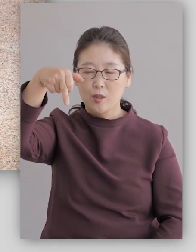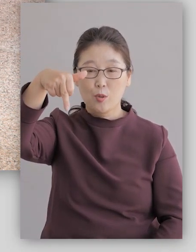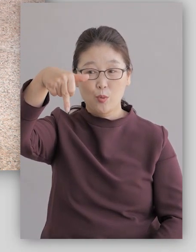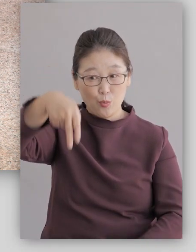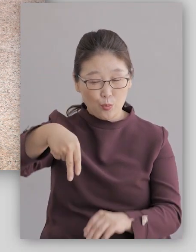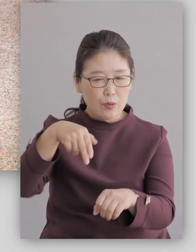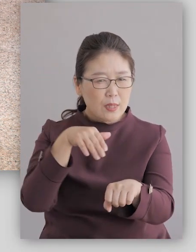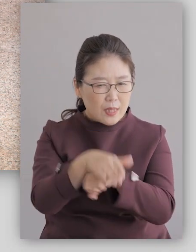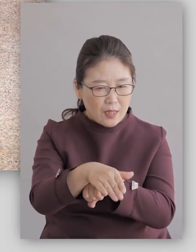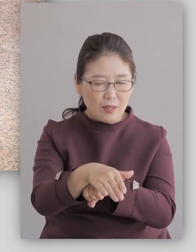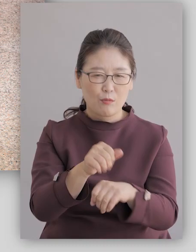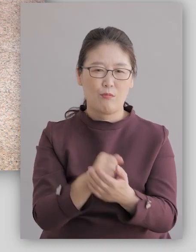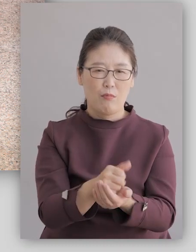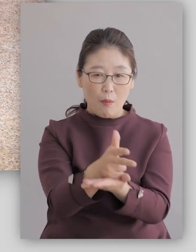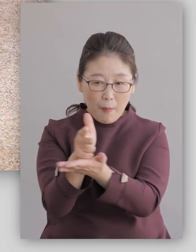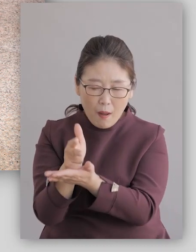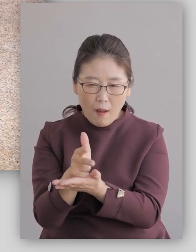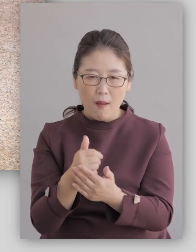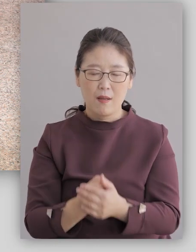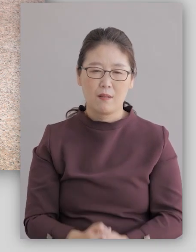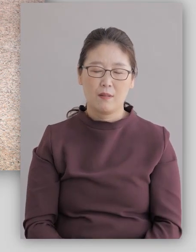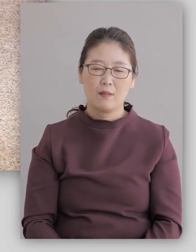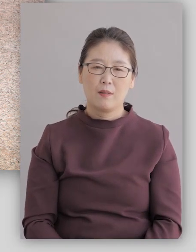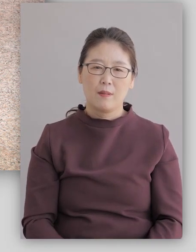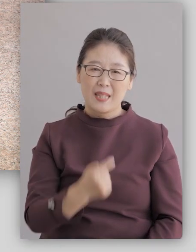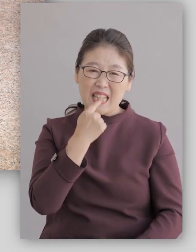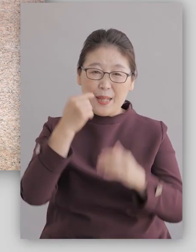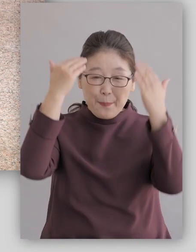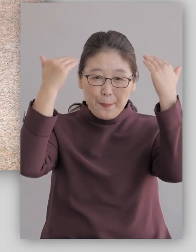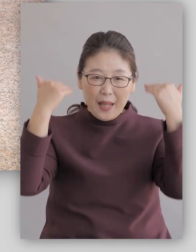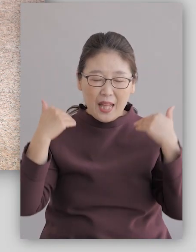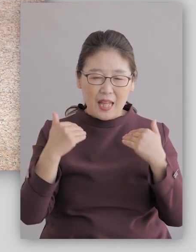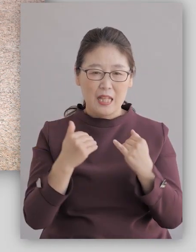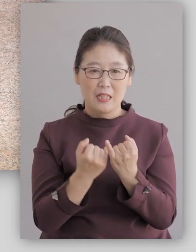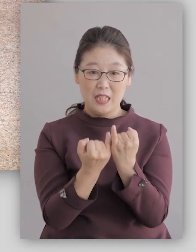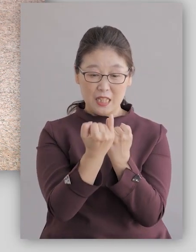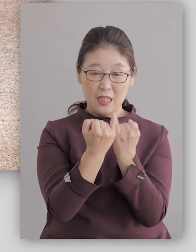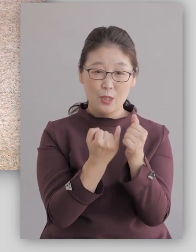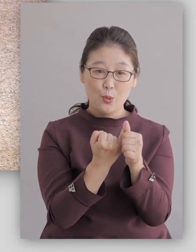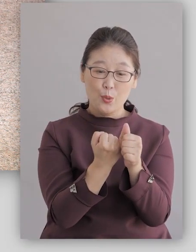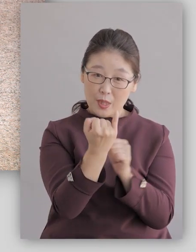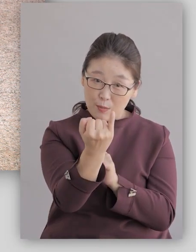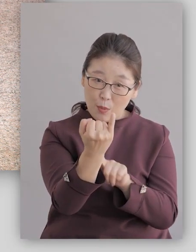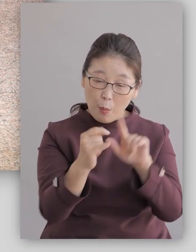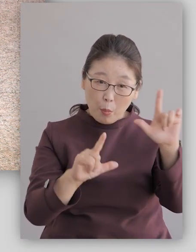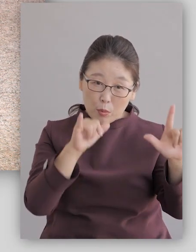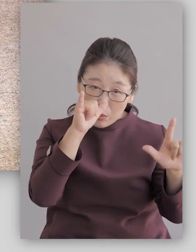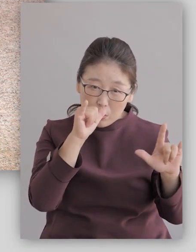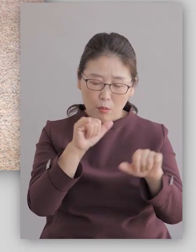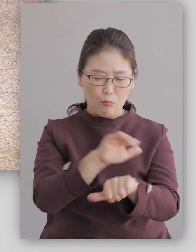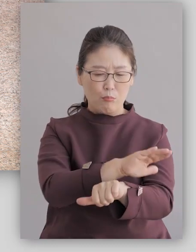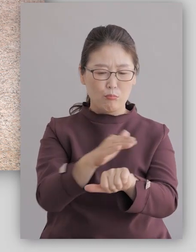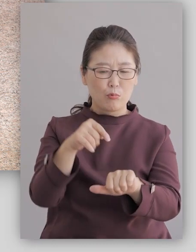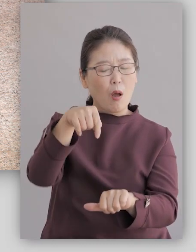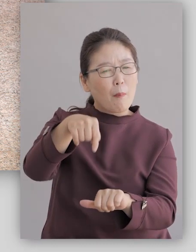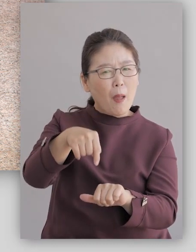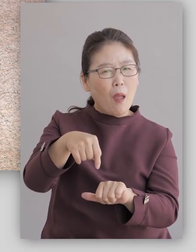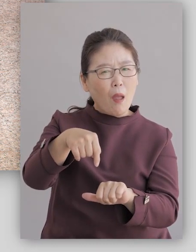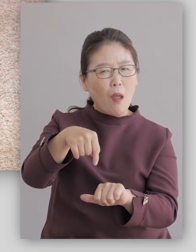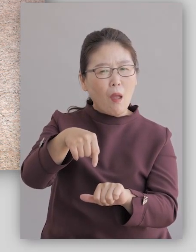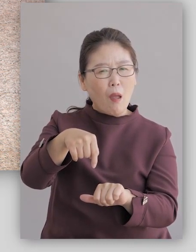할 수 있는데요. 면사포를 쓴 신부의 아름다운 모습이 보이시나요? 무덤 앞에 있는 사진입니다.